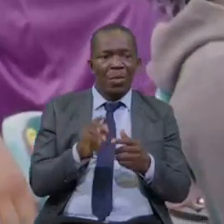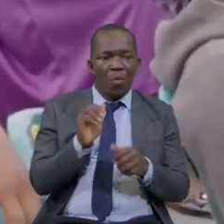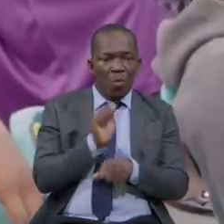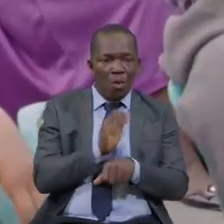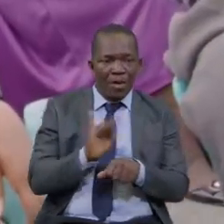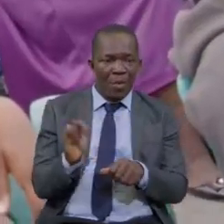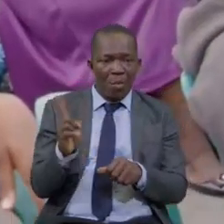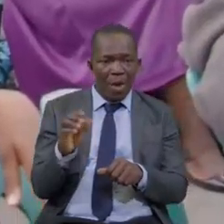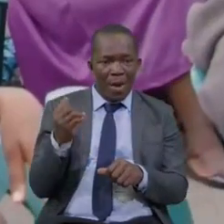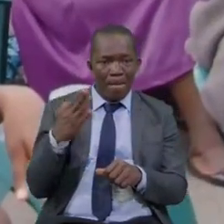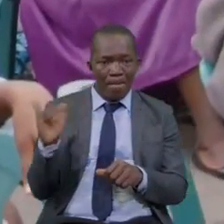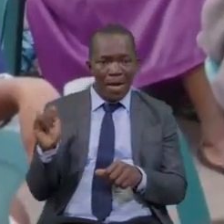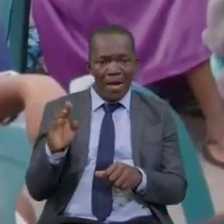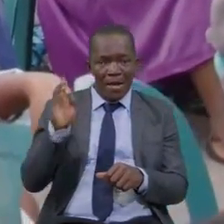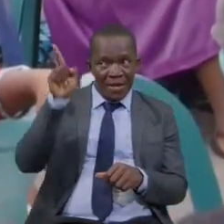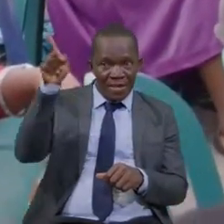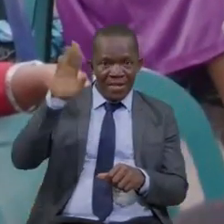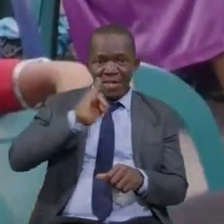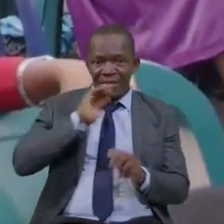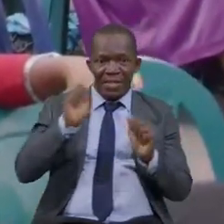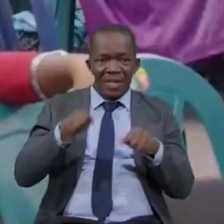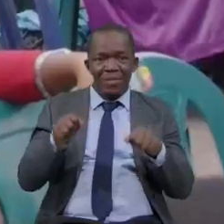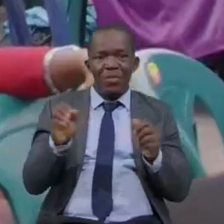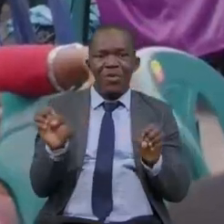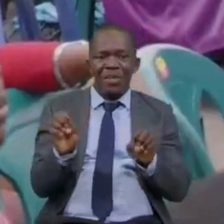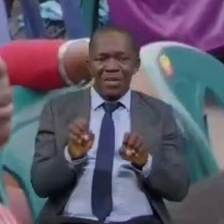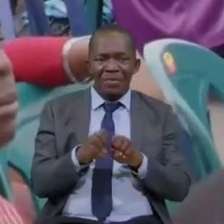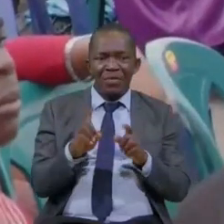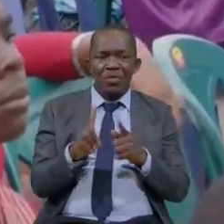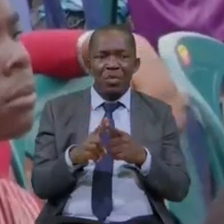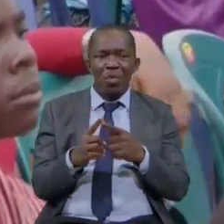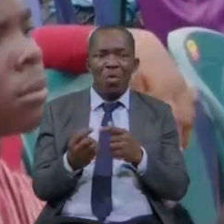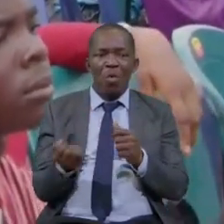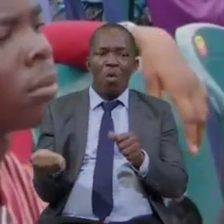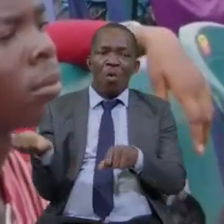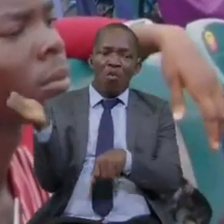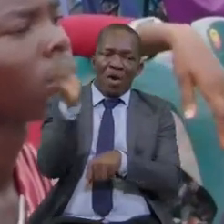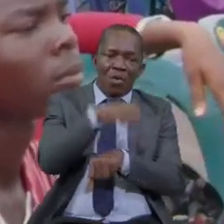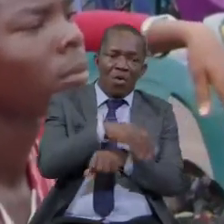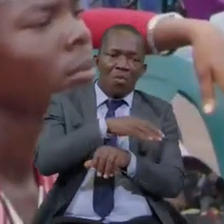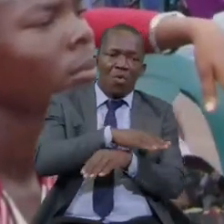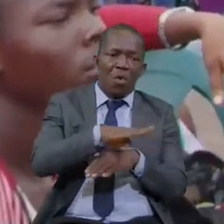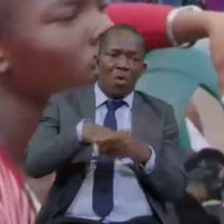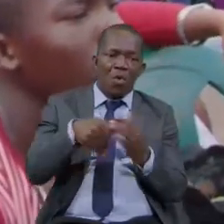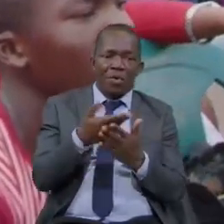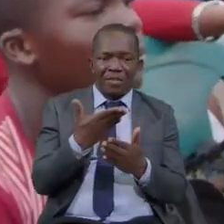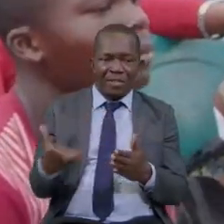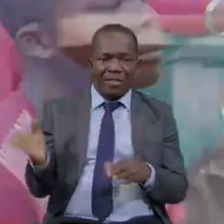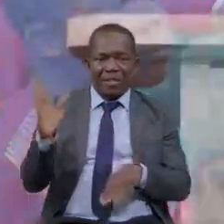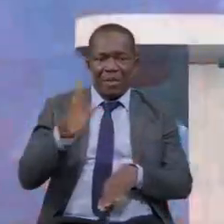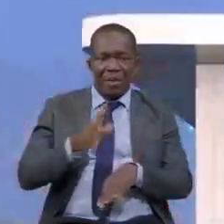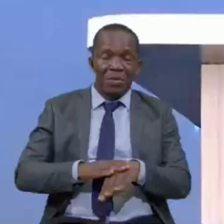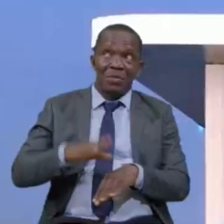le pouvoir, la capacité de s'assujettir toutes choses. Il